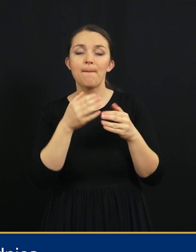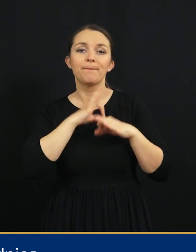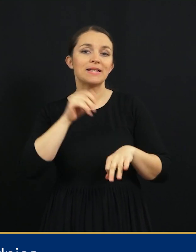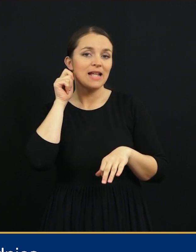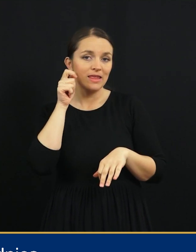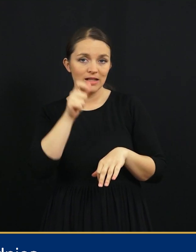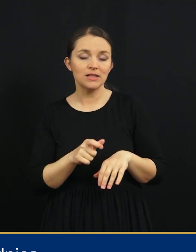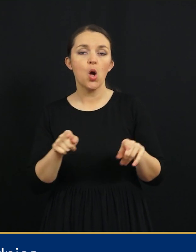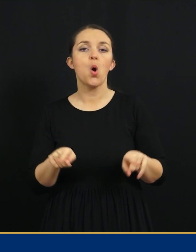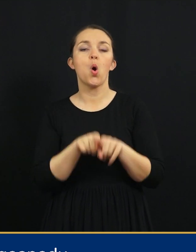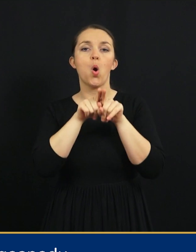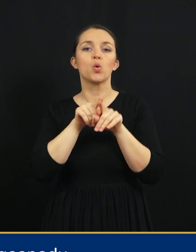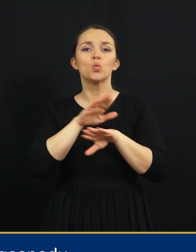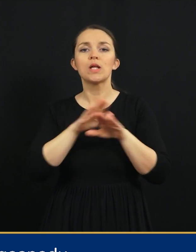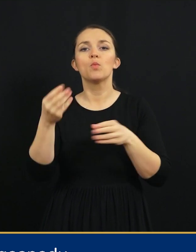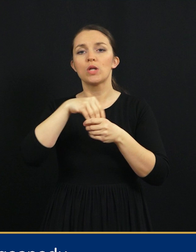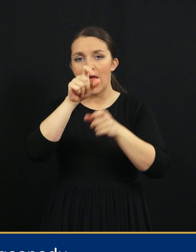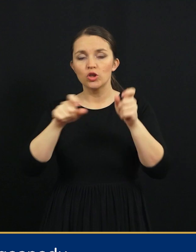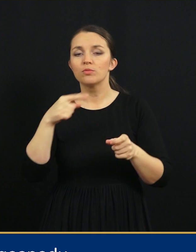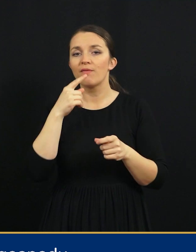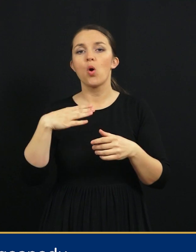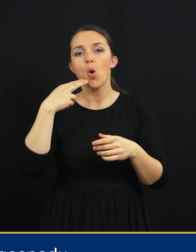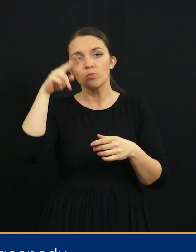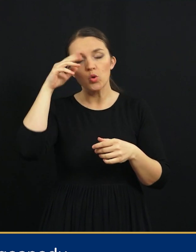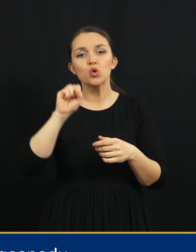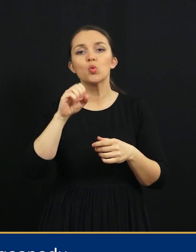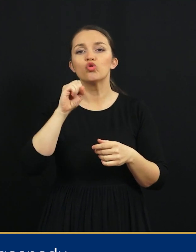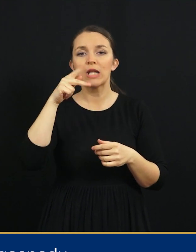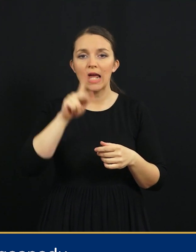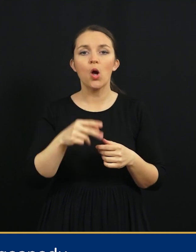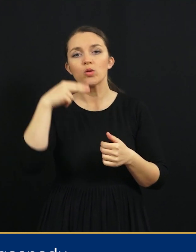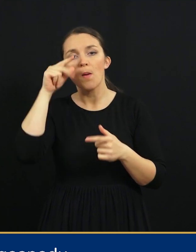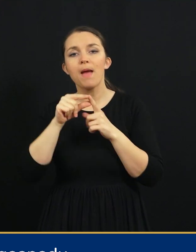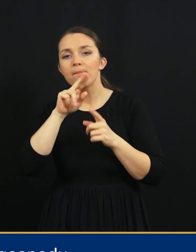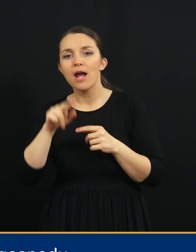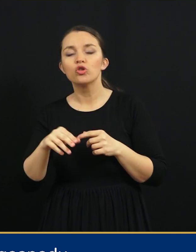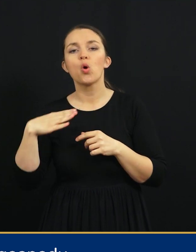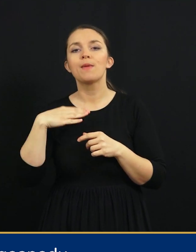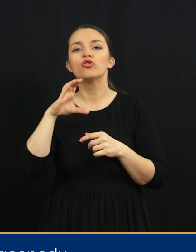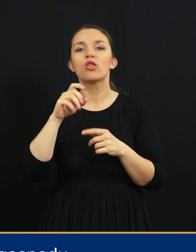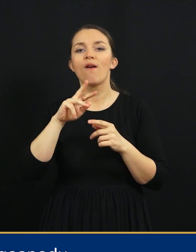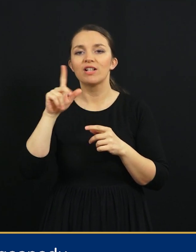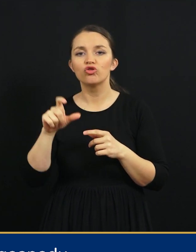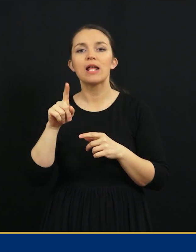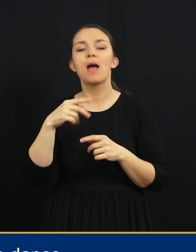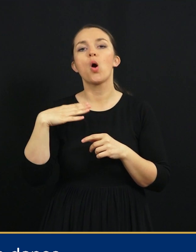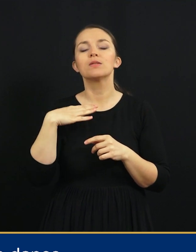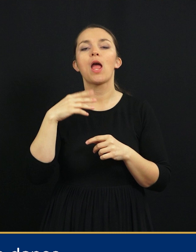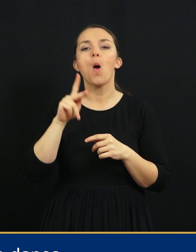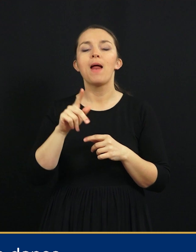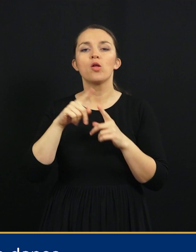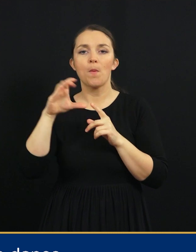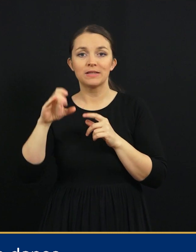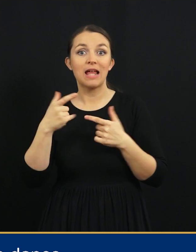zahvaljujem predsednici kot vsem udeležencem, se pravi gospodu Sušniku, gospodu Papežu, gospe Četkovič in pa gospe